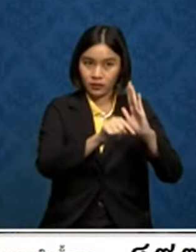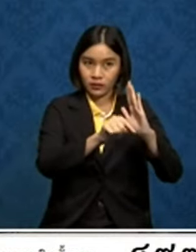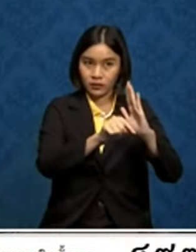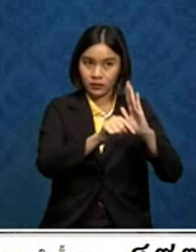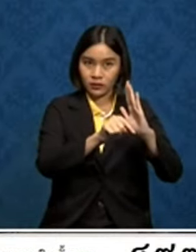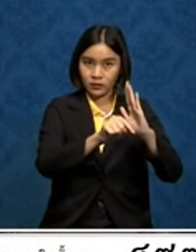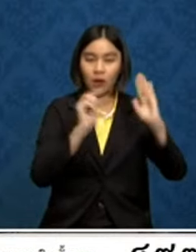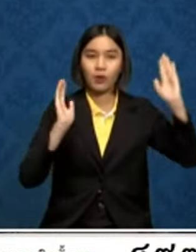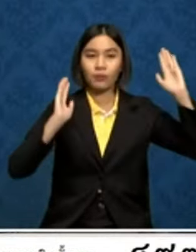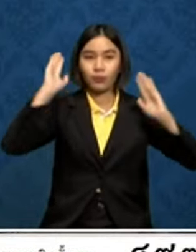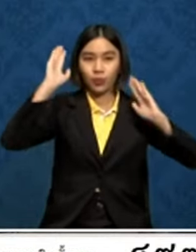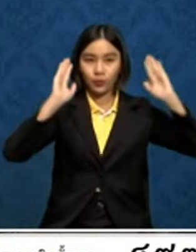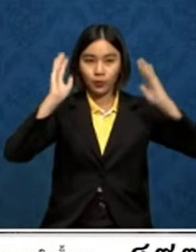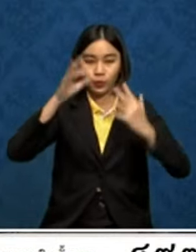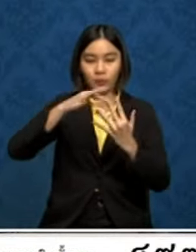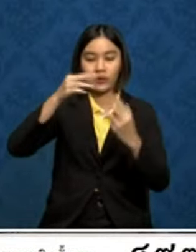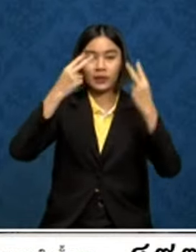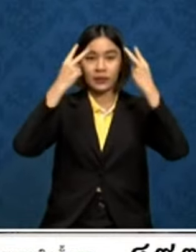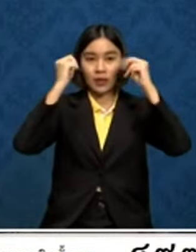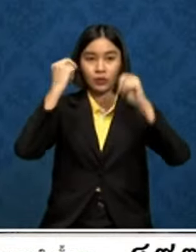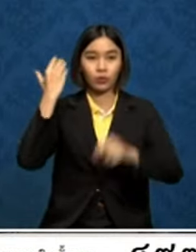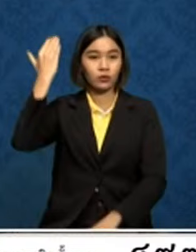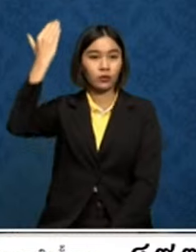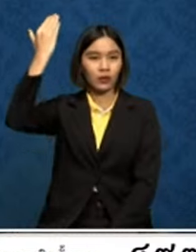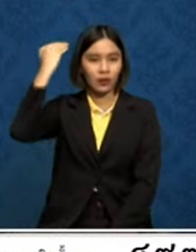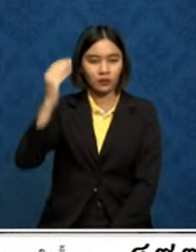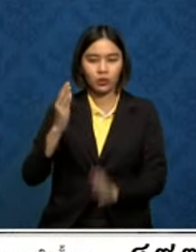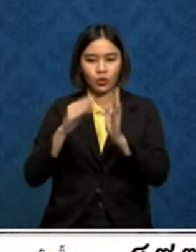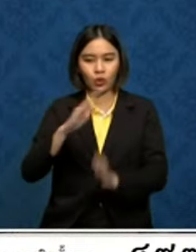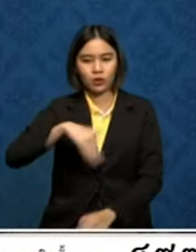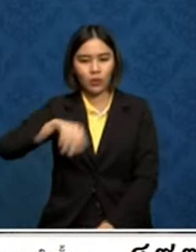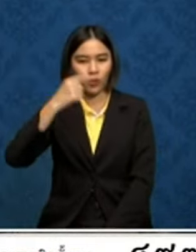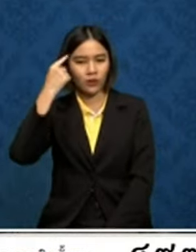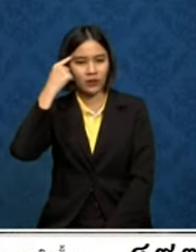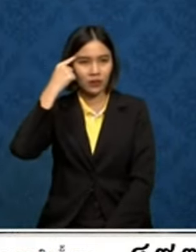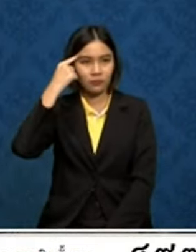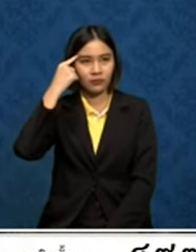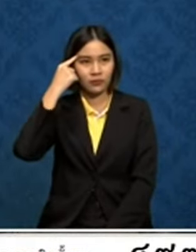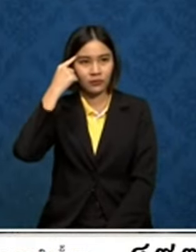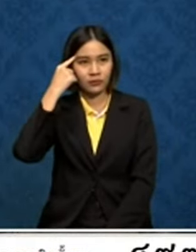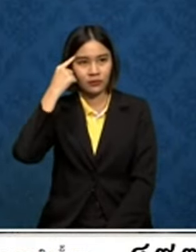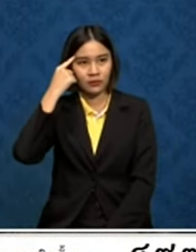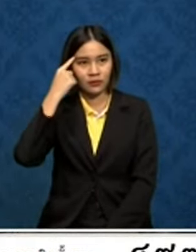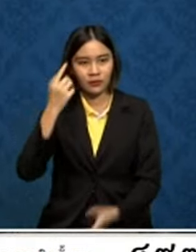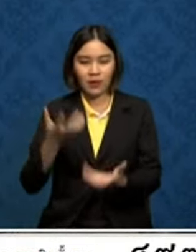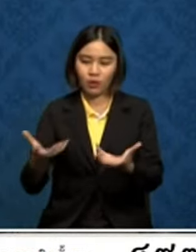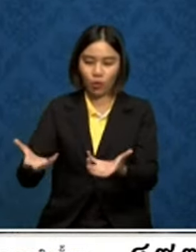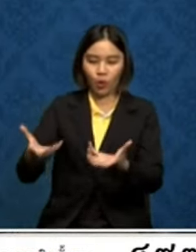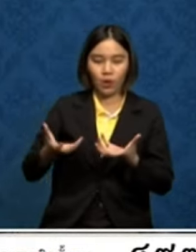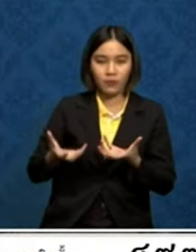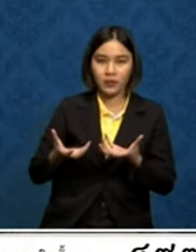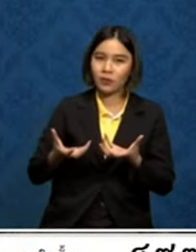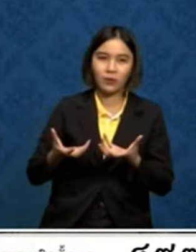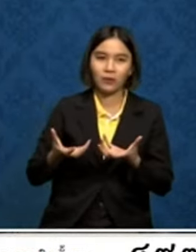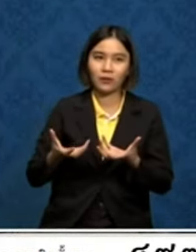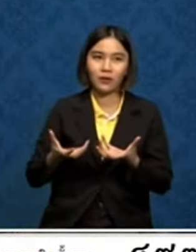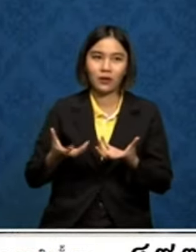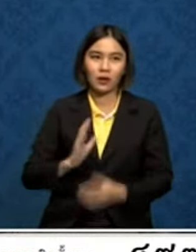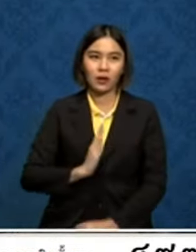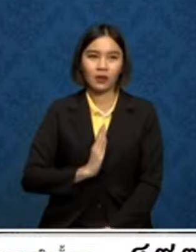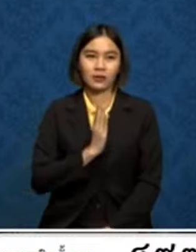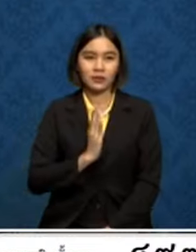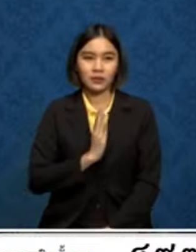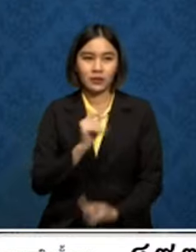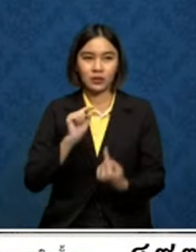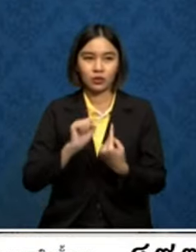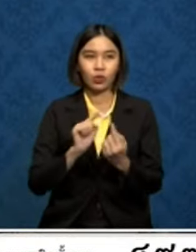ชอือกนยกวนนั้ธานประทานครัหลายคนคิดวาผมได้ généralายกีโลแม่ธานประทานสักษีของความ